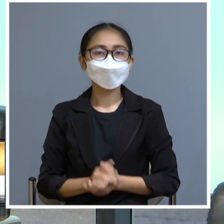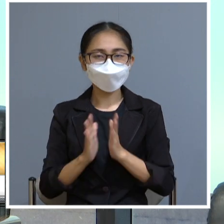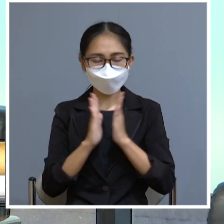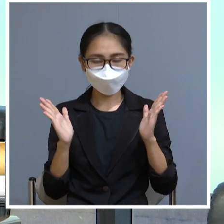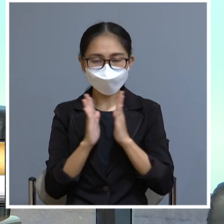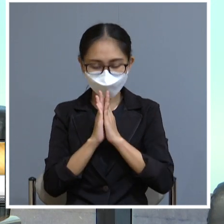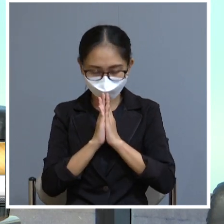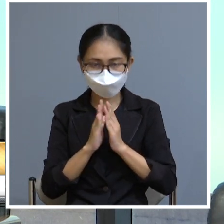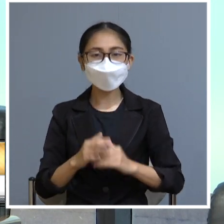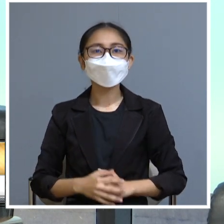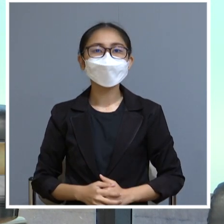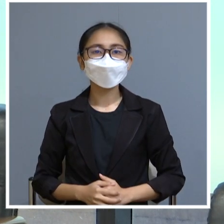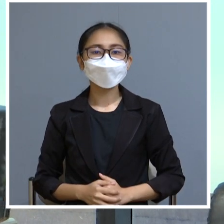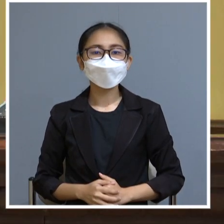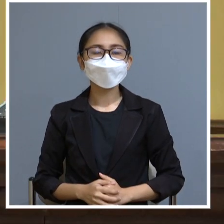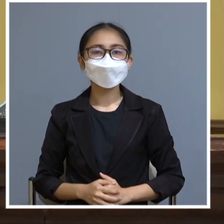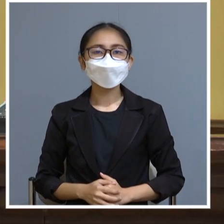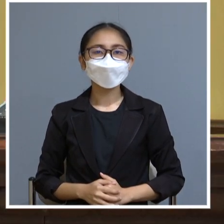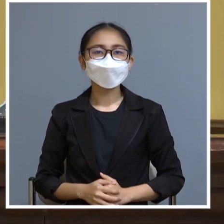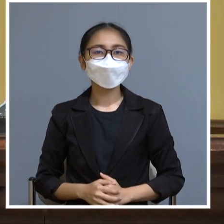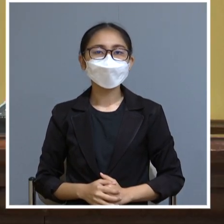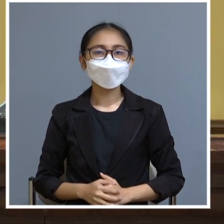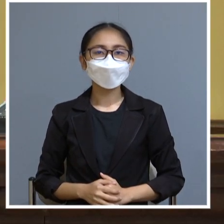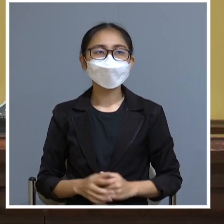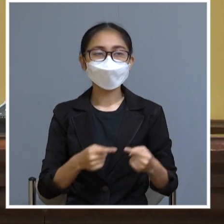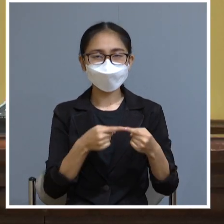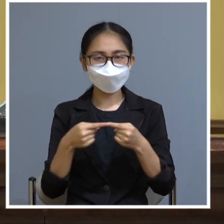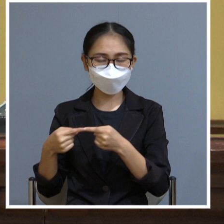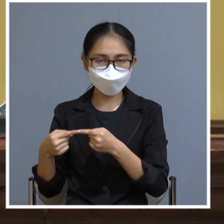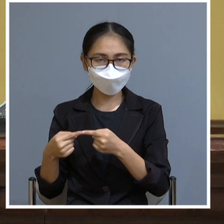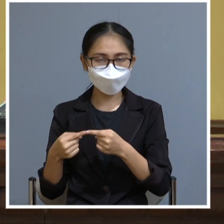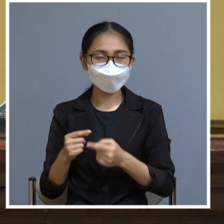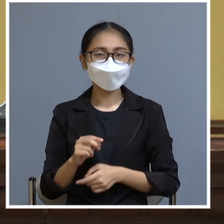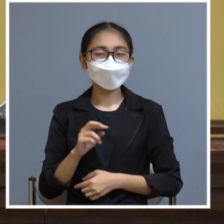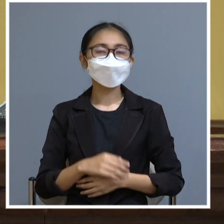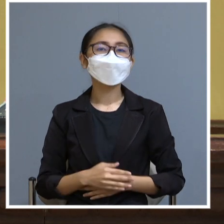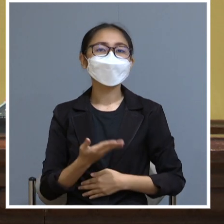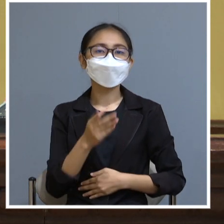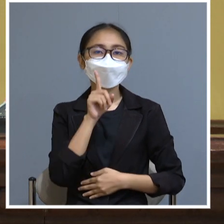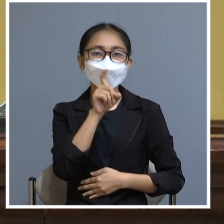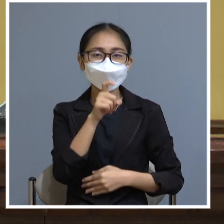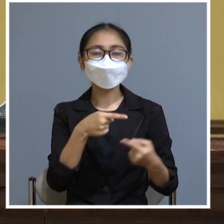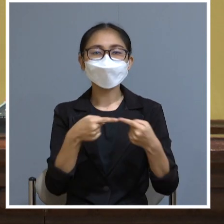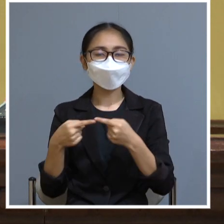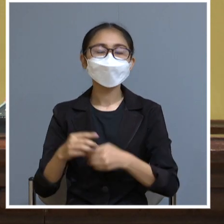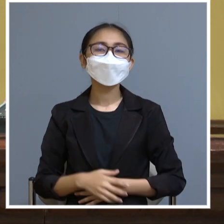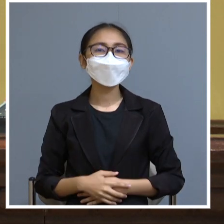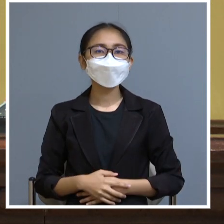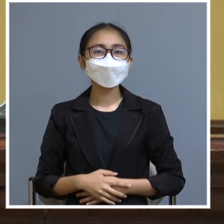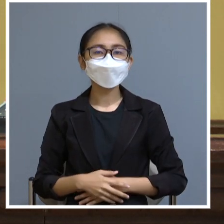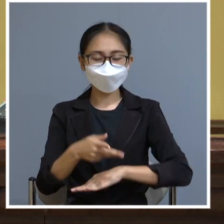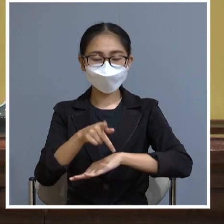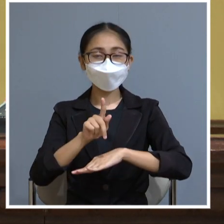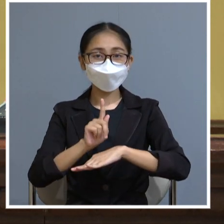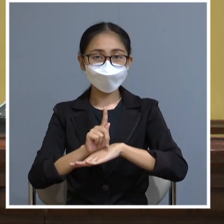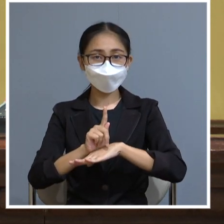ขคณครัเชิญทางสารครั ตามครั้ครัครับ ธรรชานที่เข้าโร